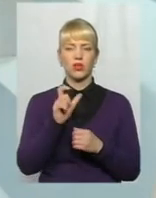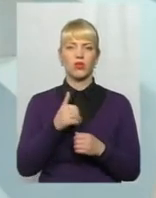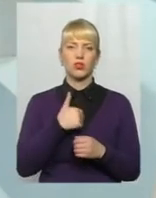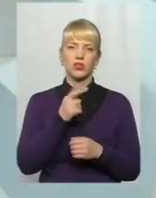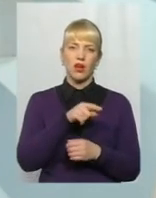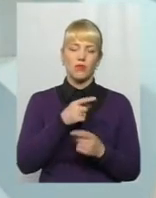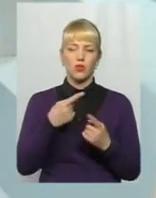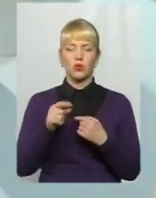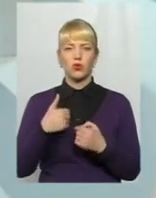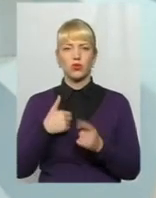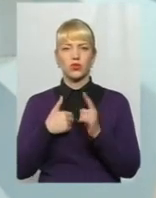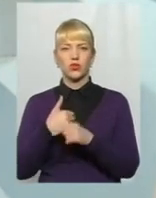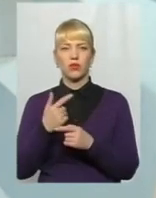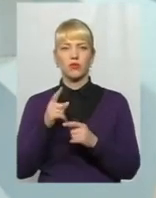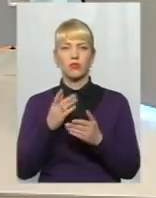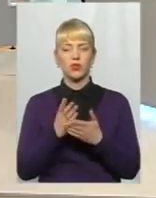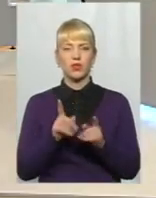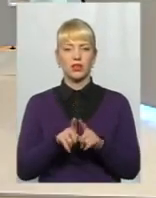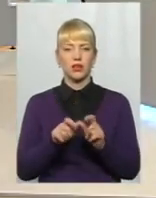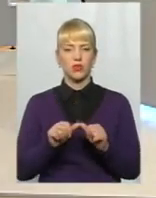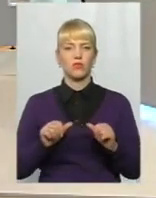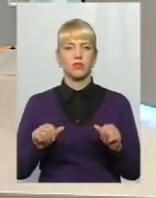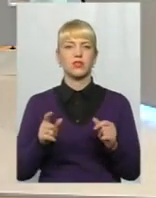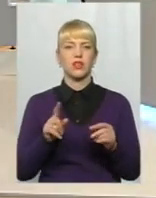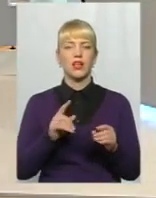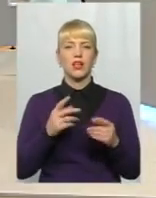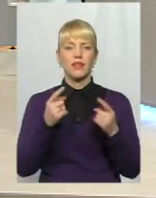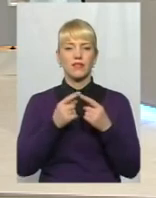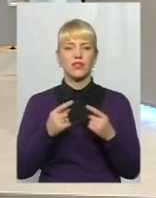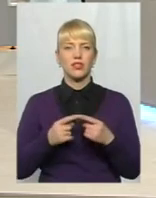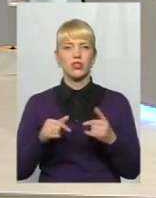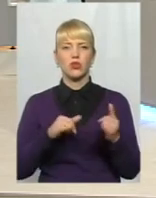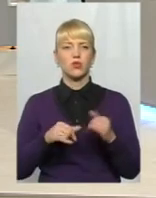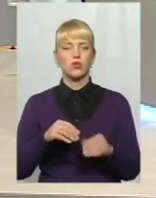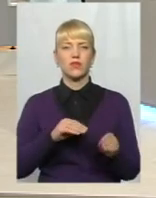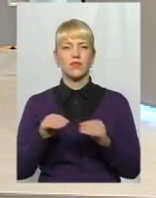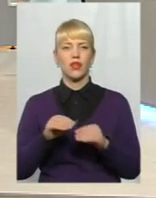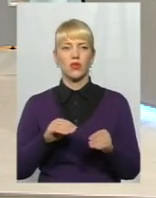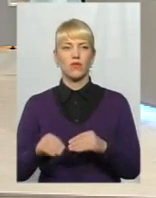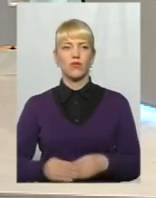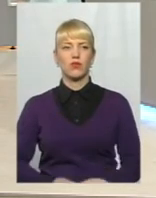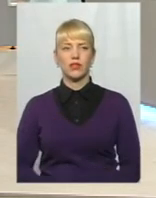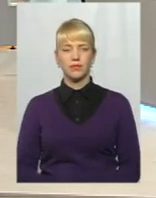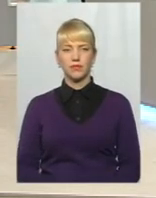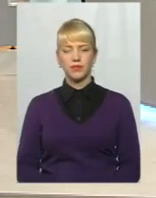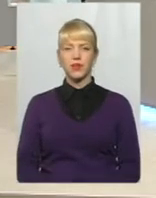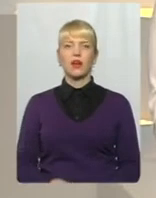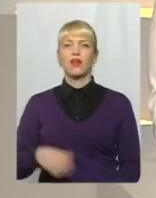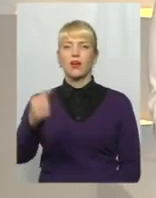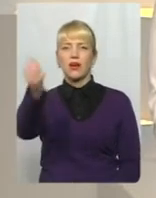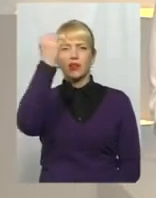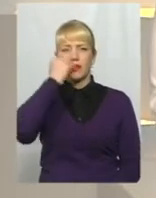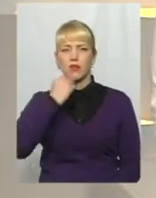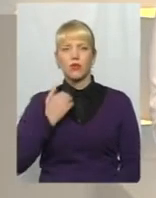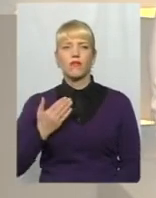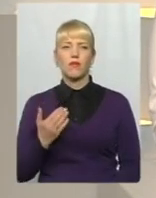там. Тому є комісія, яка визначає, де ці місця можливі встановлювати і встановлюється. Дякую, пані Ніно. Ми ще повернемося до цього. Буквально